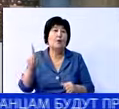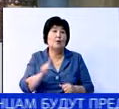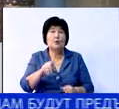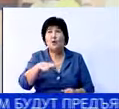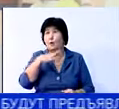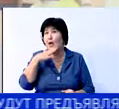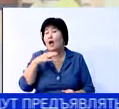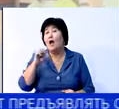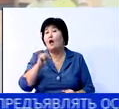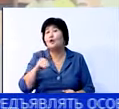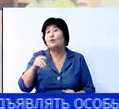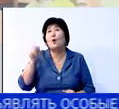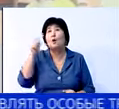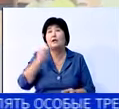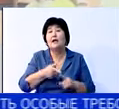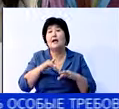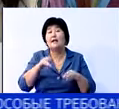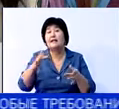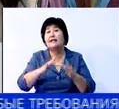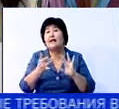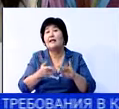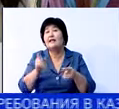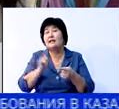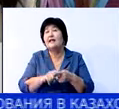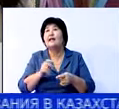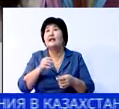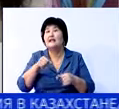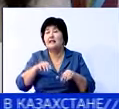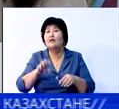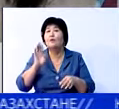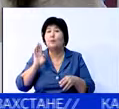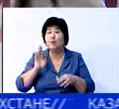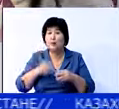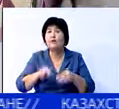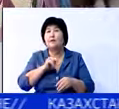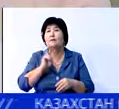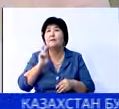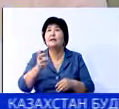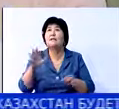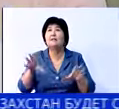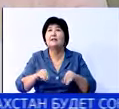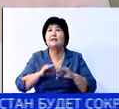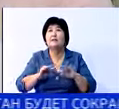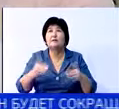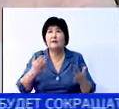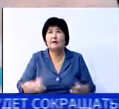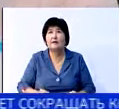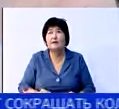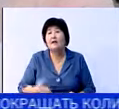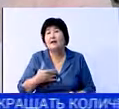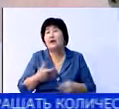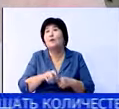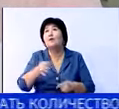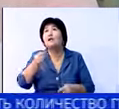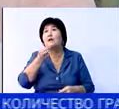много. Айгуль Жумабаева узнала об этой акции через социальные сети и решила после работы посетить музей вместе с детьми. Нам